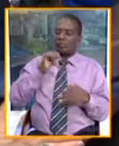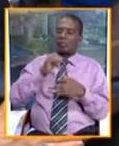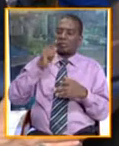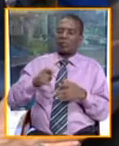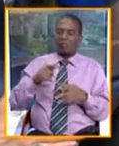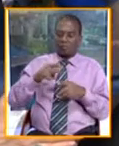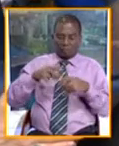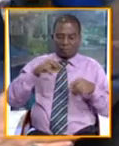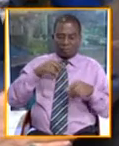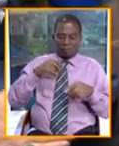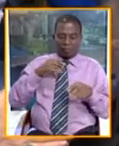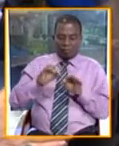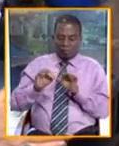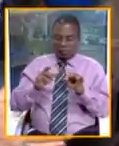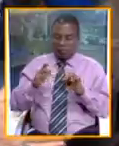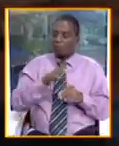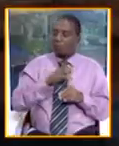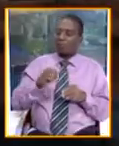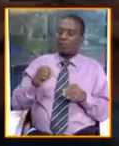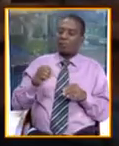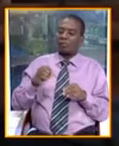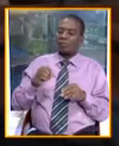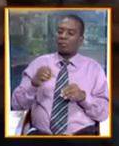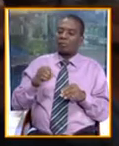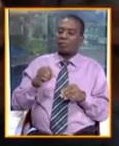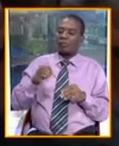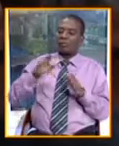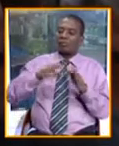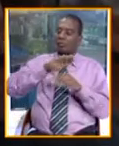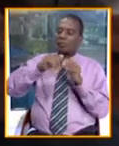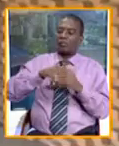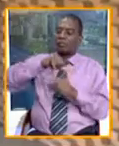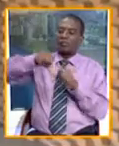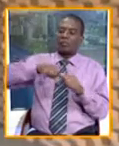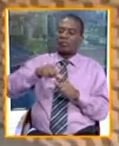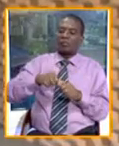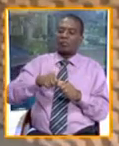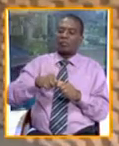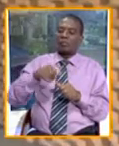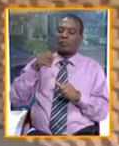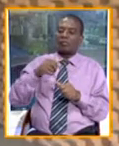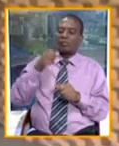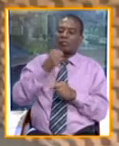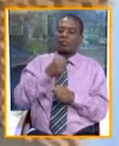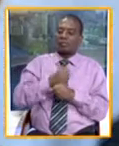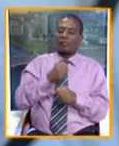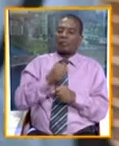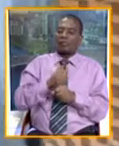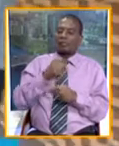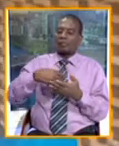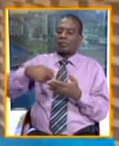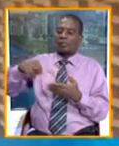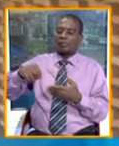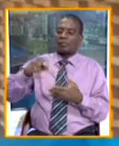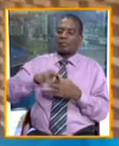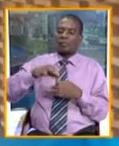de décortiquer l'idéologie de cet artiste multidimensionnel sous tous les contours. L'œuvre de Mme Grégory Likin s'inscrit